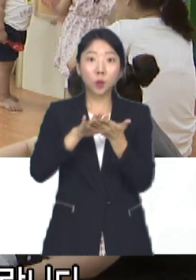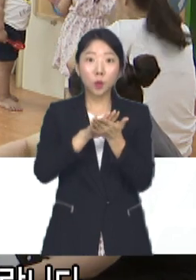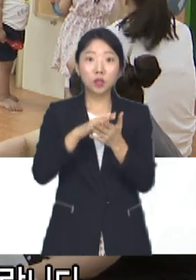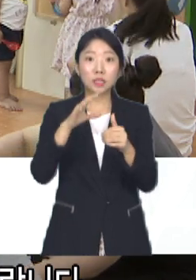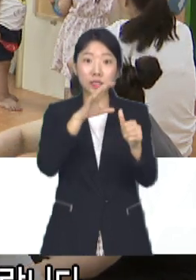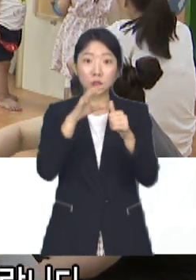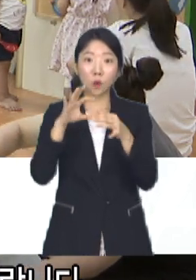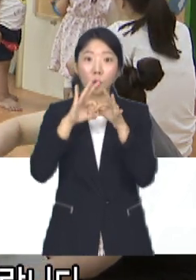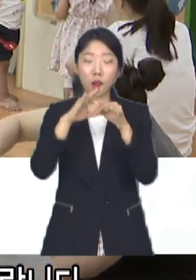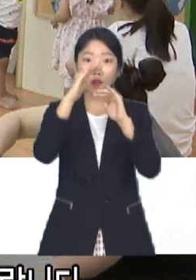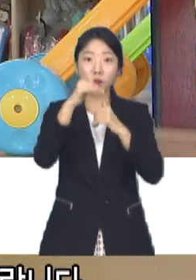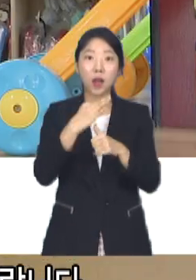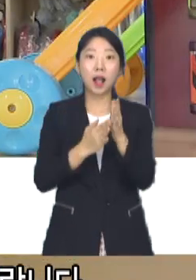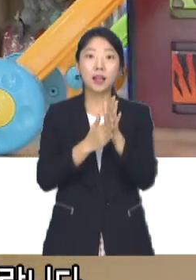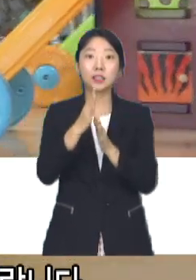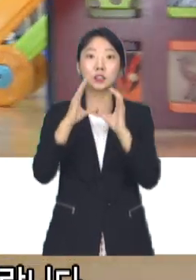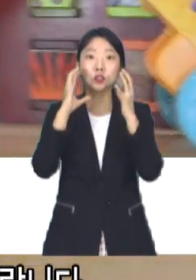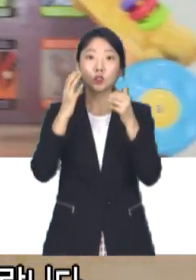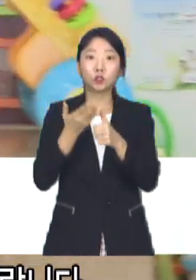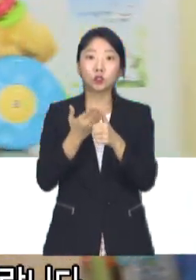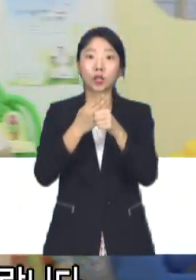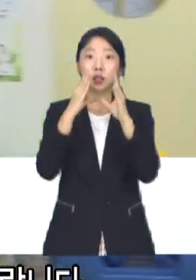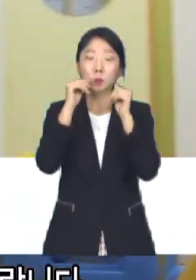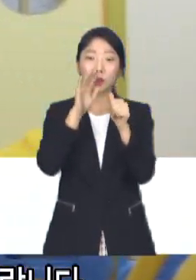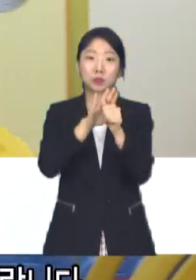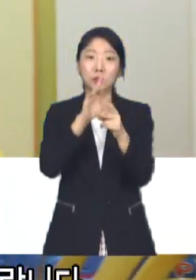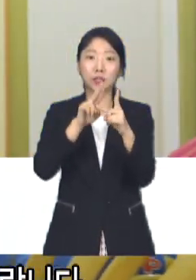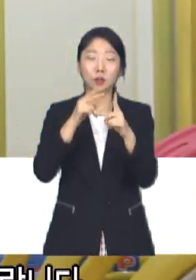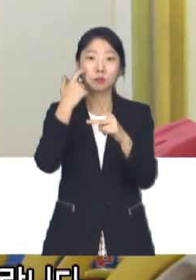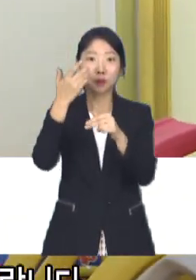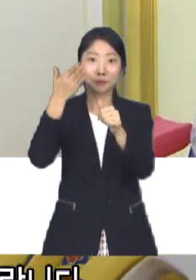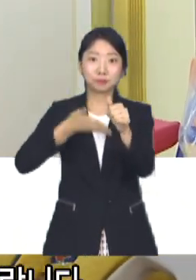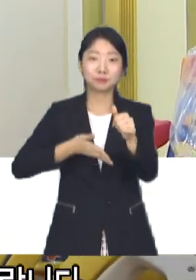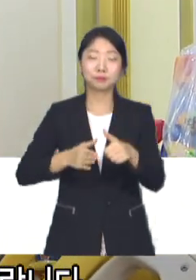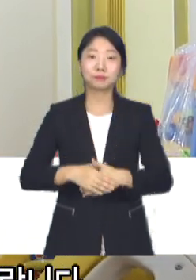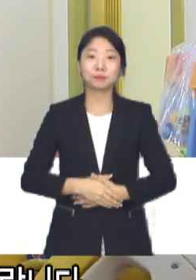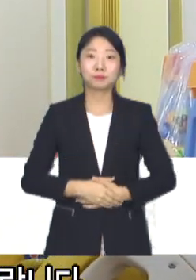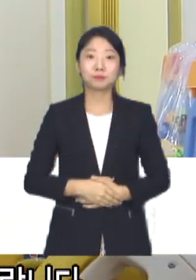장난감 나라 이용과 관련한 사항은 안양시 육아종합지원센터로 문의 바랍니다.